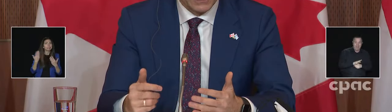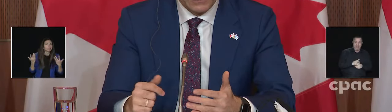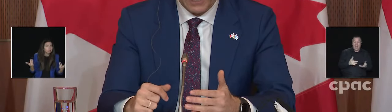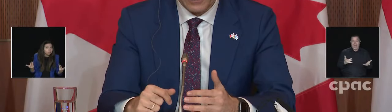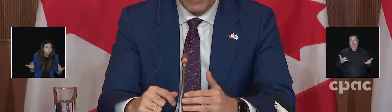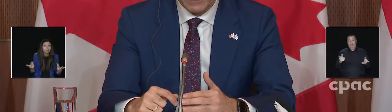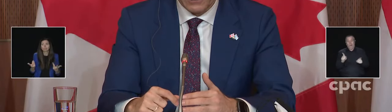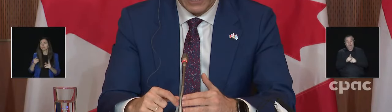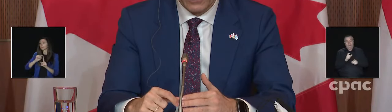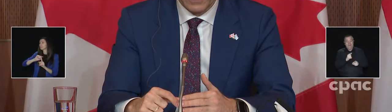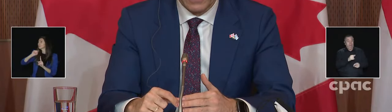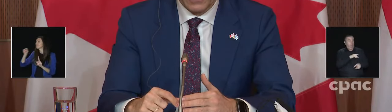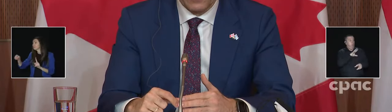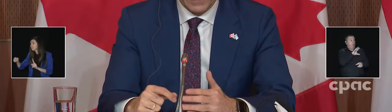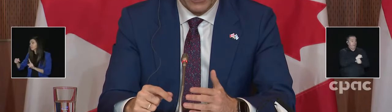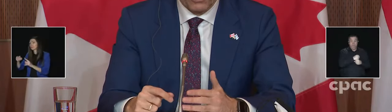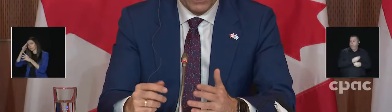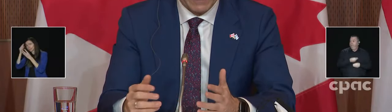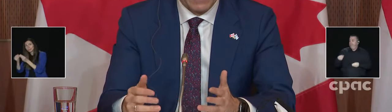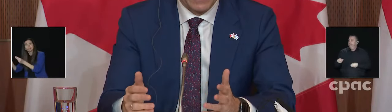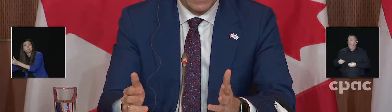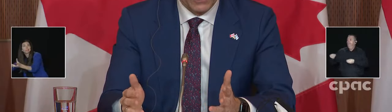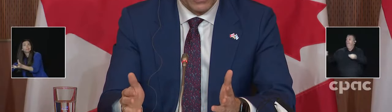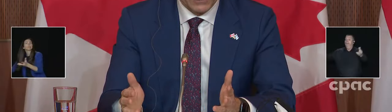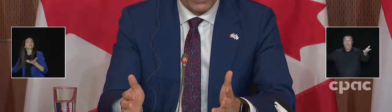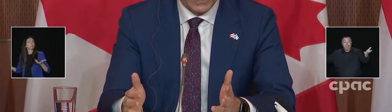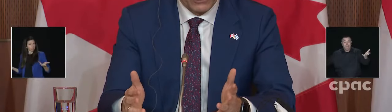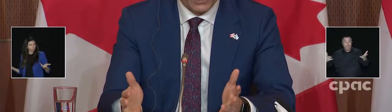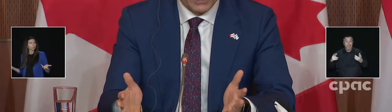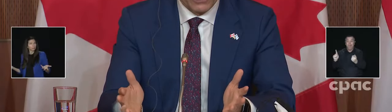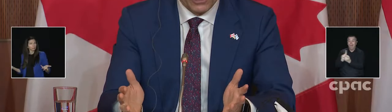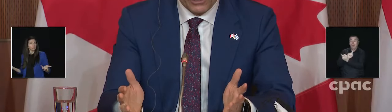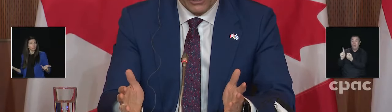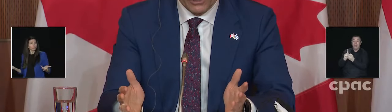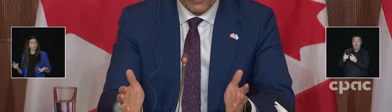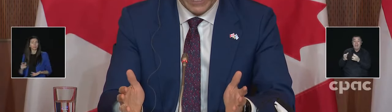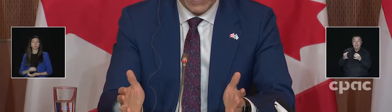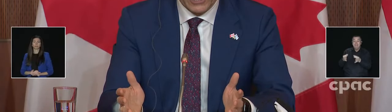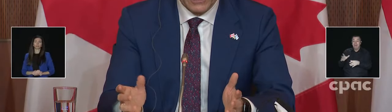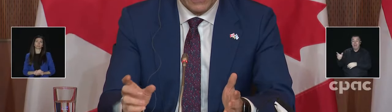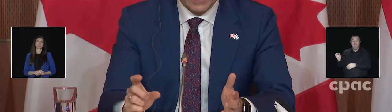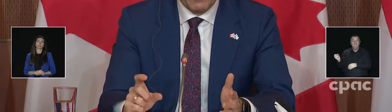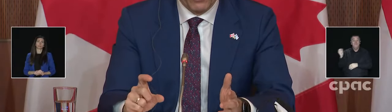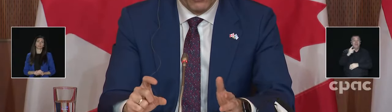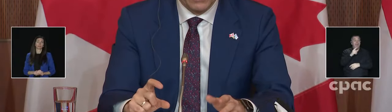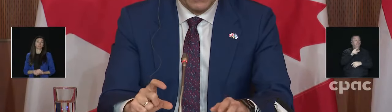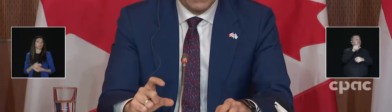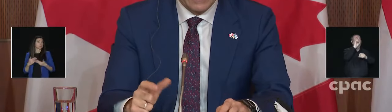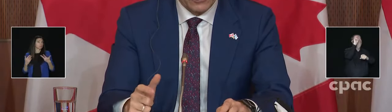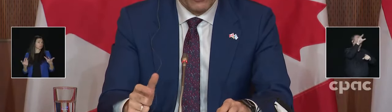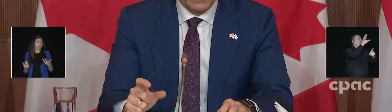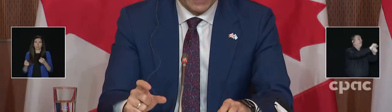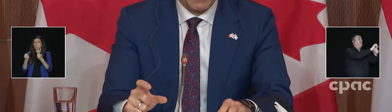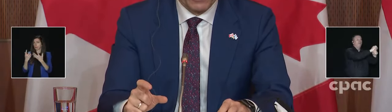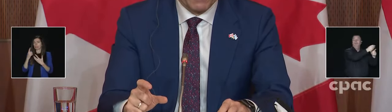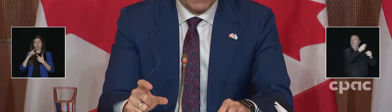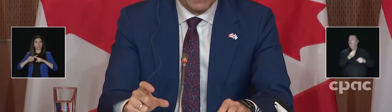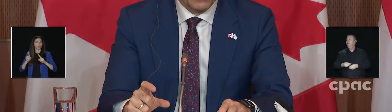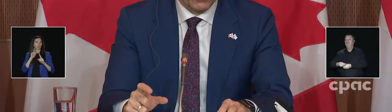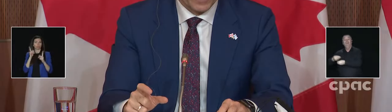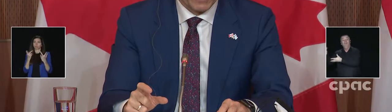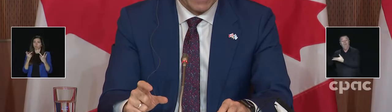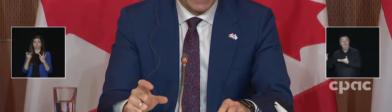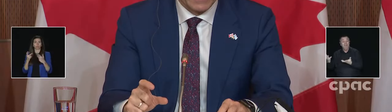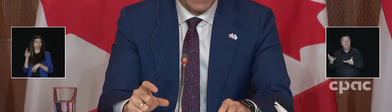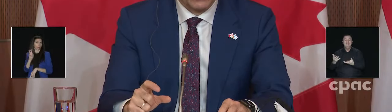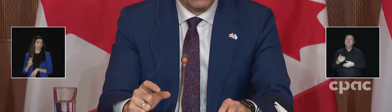aussi transmettre la COVID-19 à d'autres avec lesquels ils sont en contact durant leur voyage. Et pour assumer ses